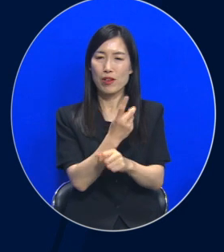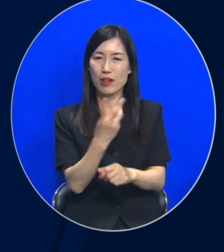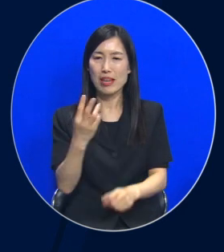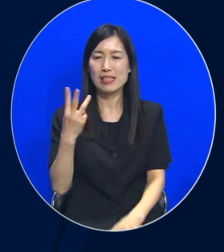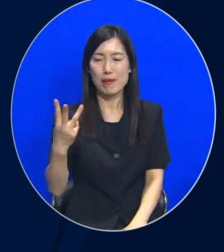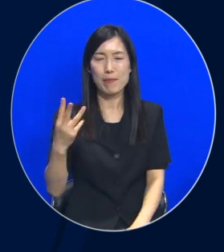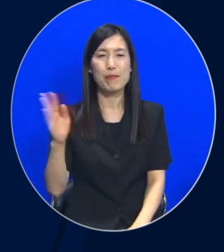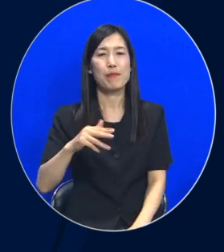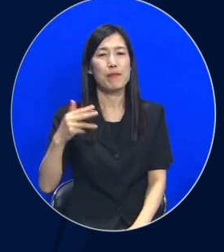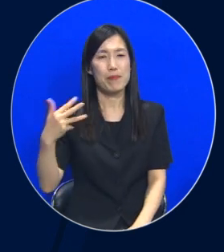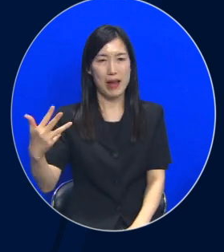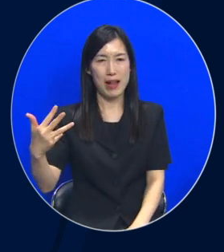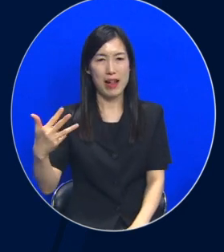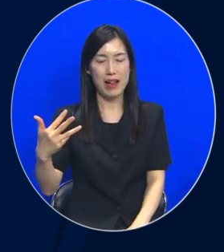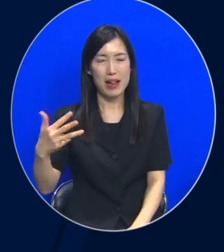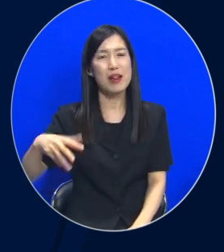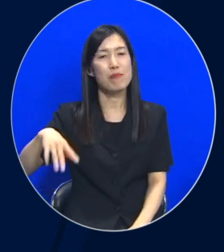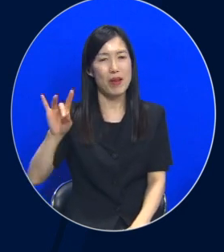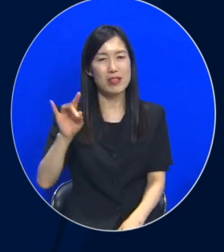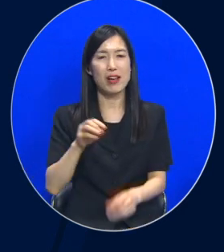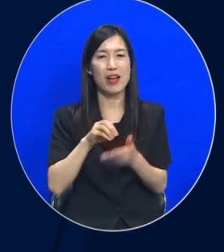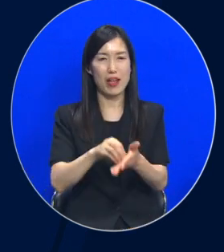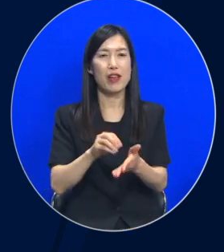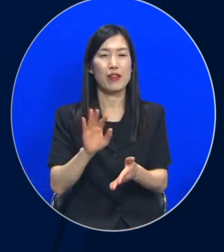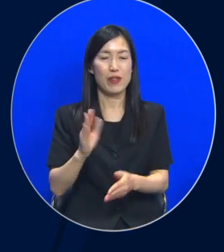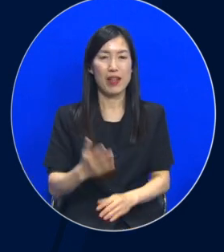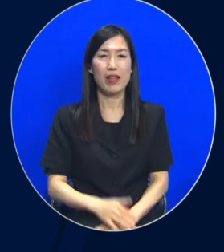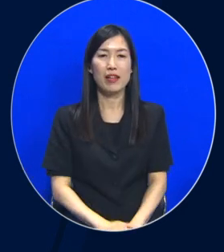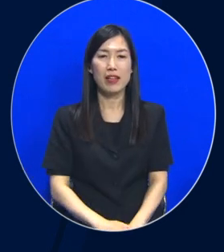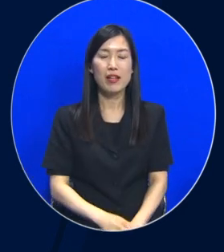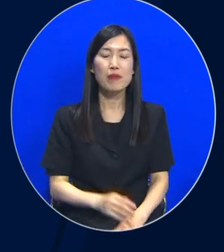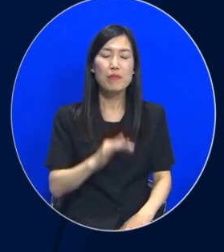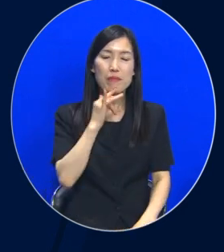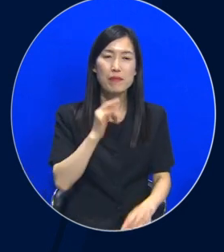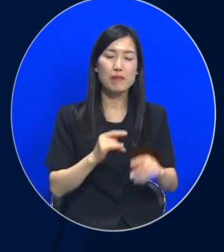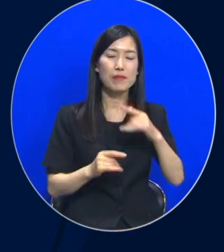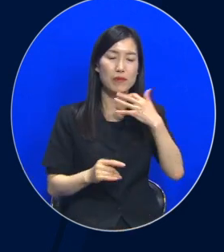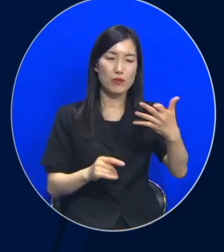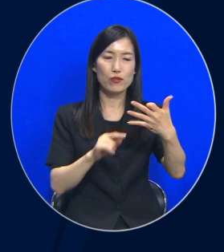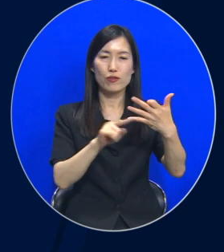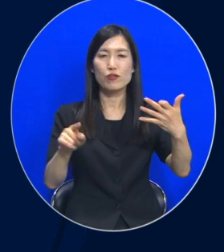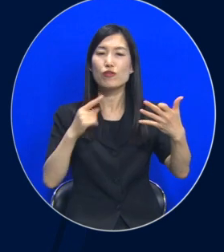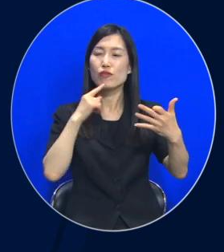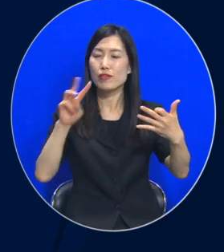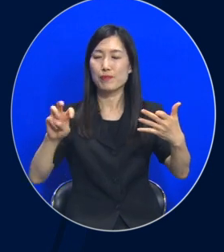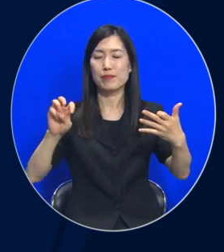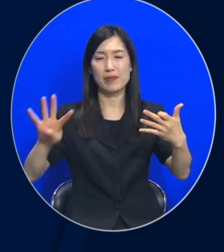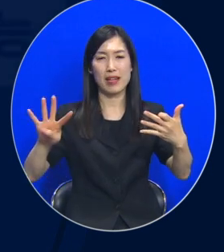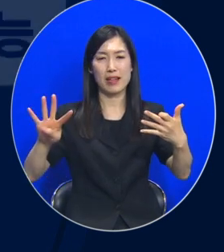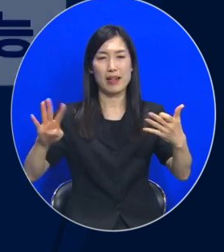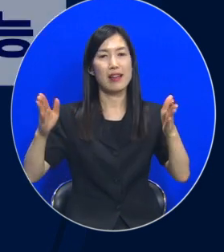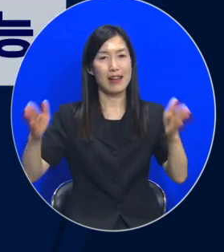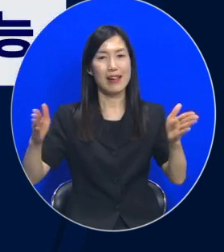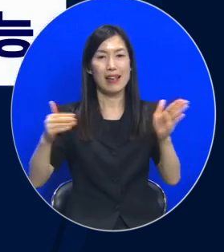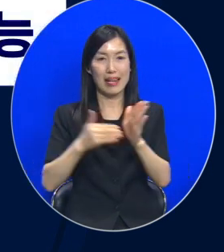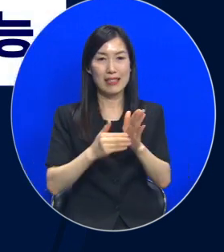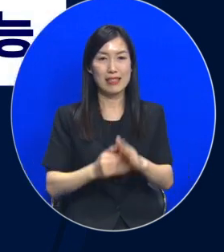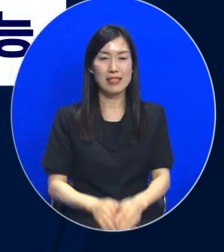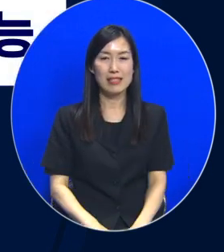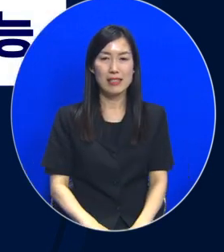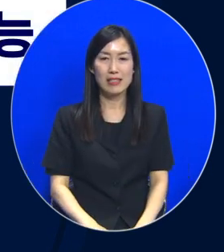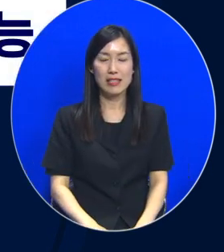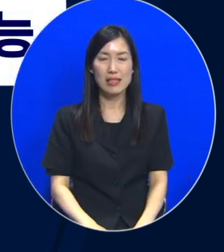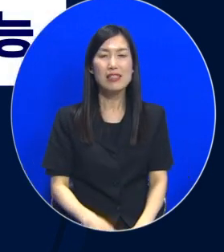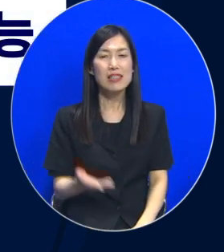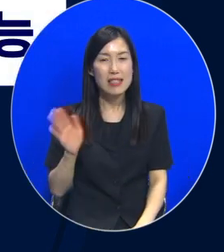첫날인 15일에는 출생년도 끝자리가 3 8인 만 19세에서 34세 청년이 해당합니다 22일